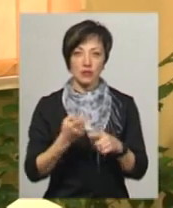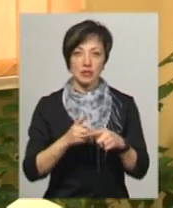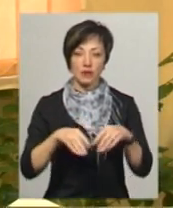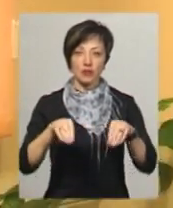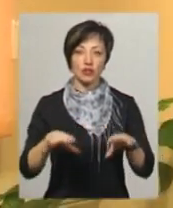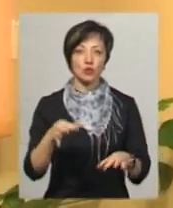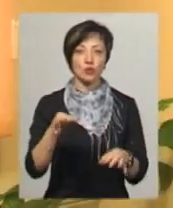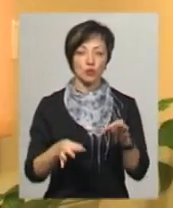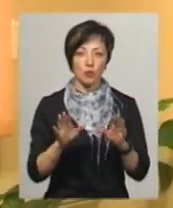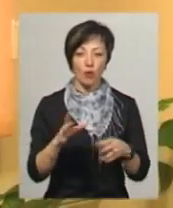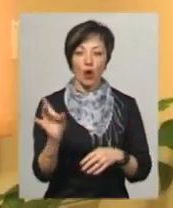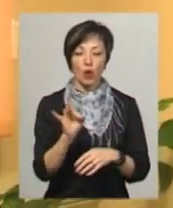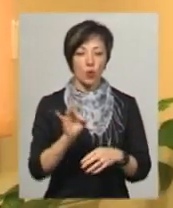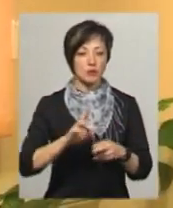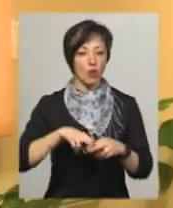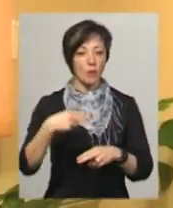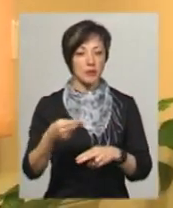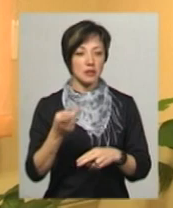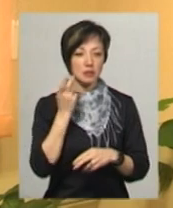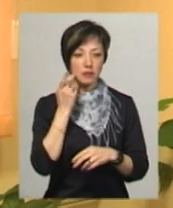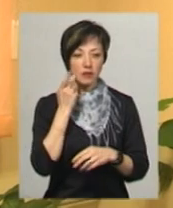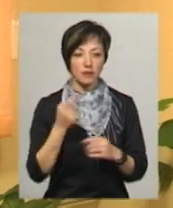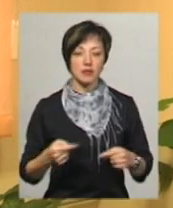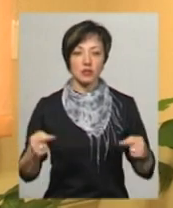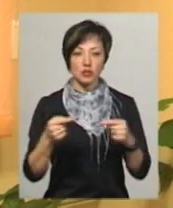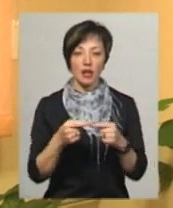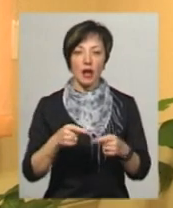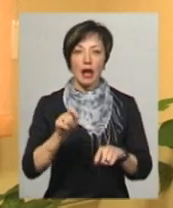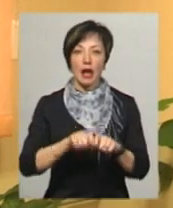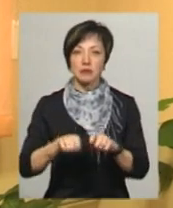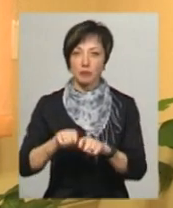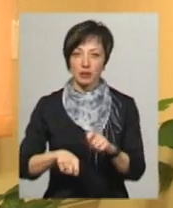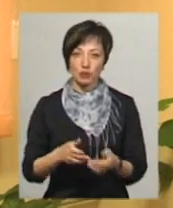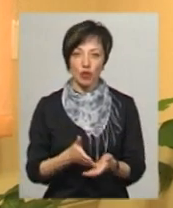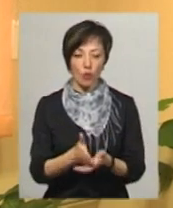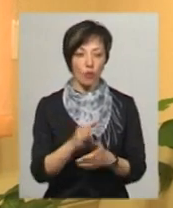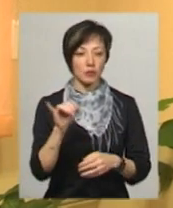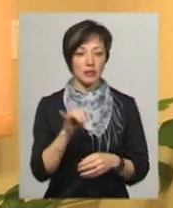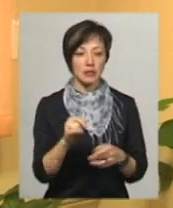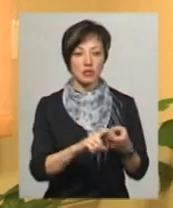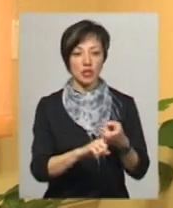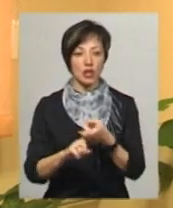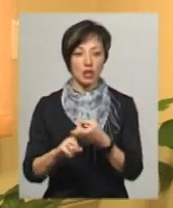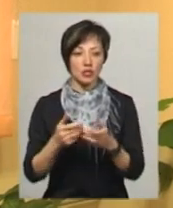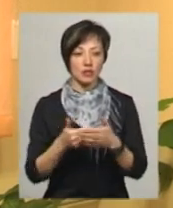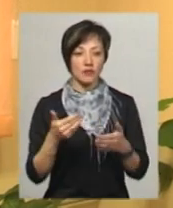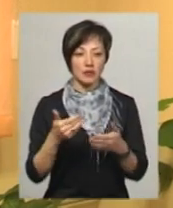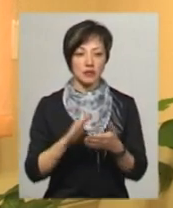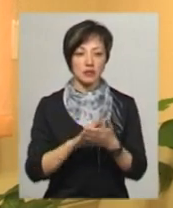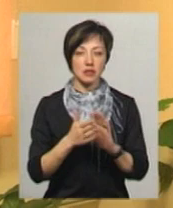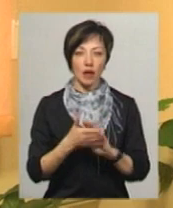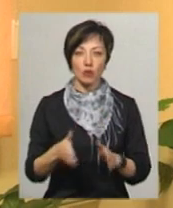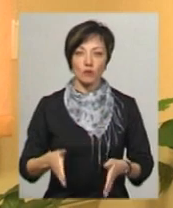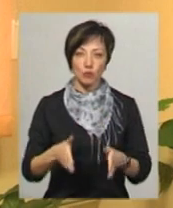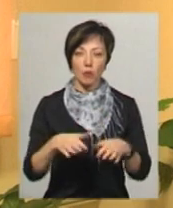вирішуватися судом. Розмір компенсації, як правило, визначається експертним шляхом і залежить від стану